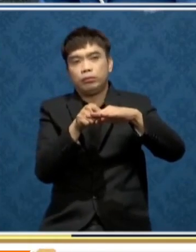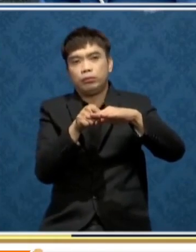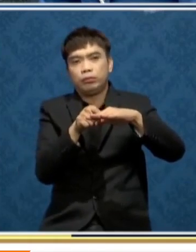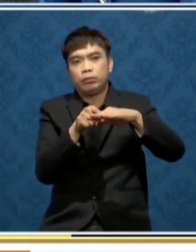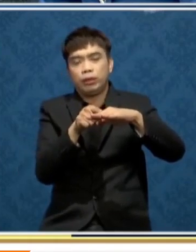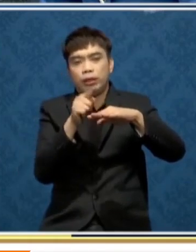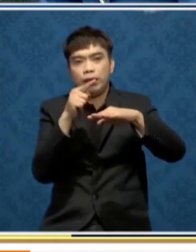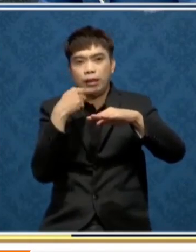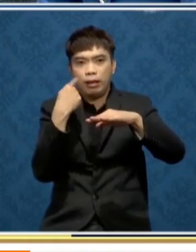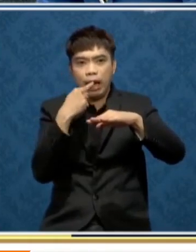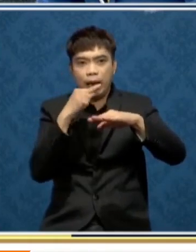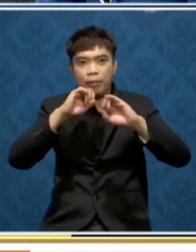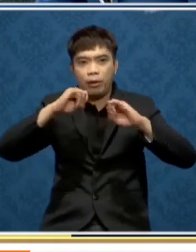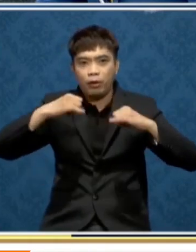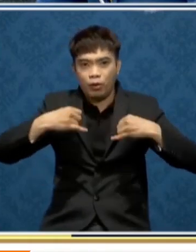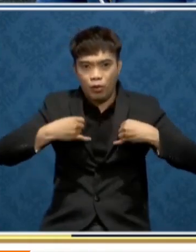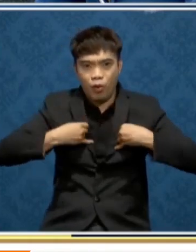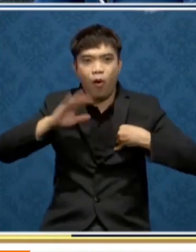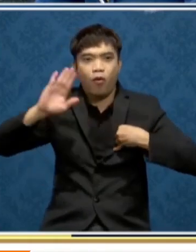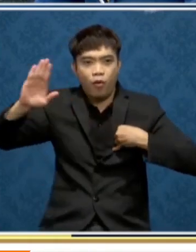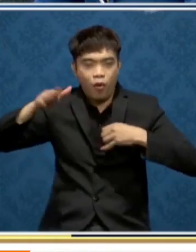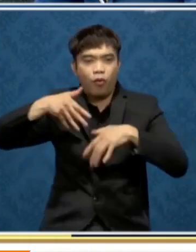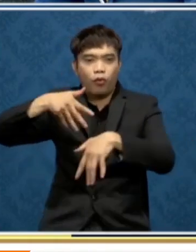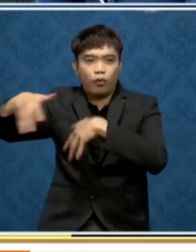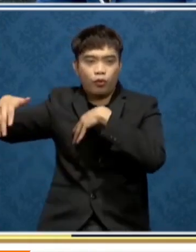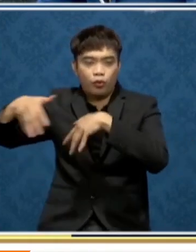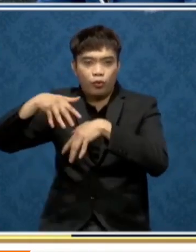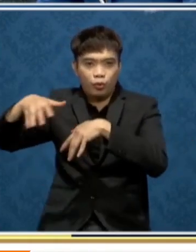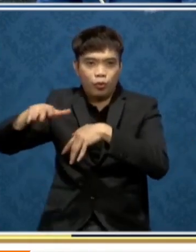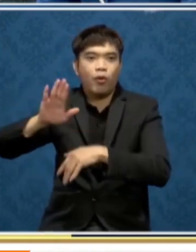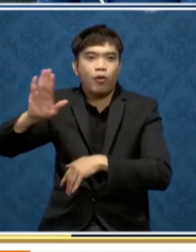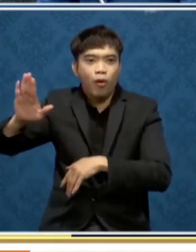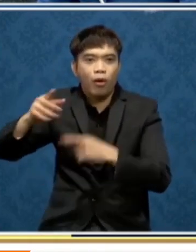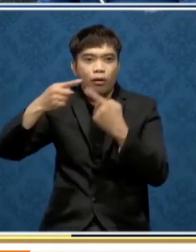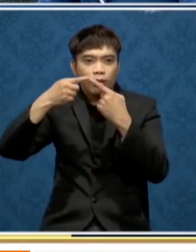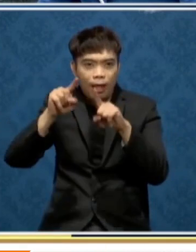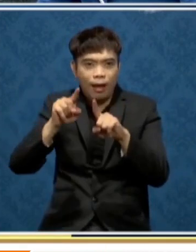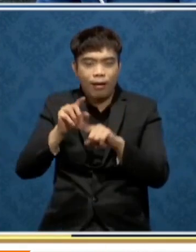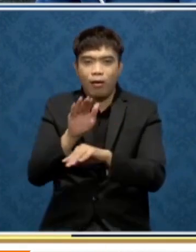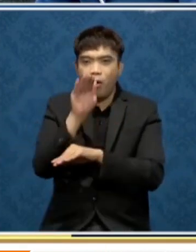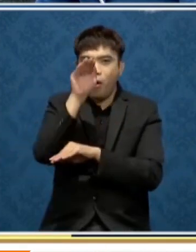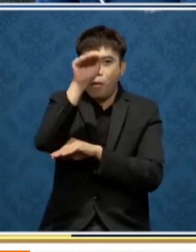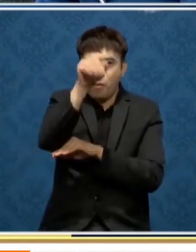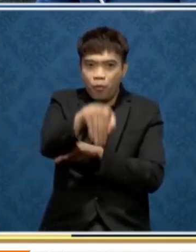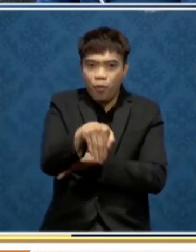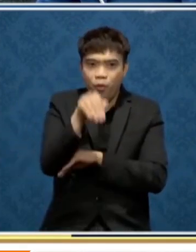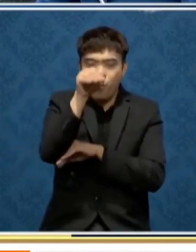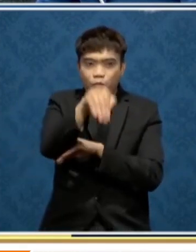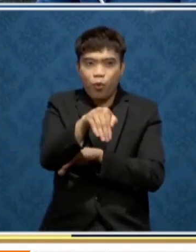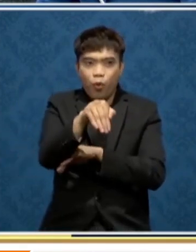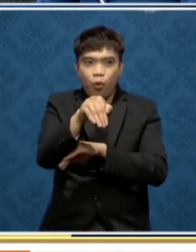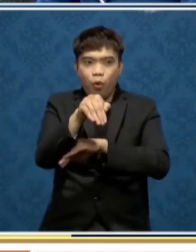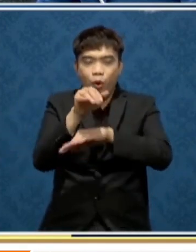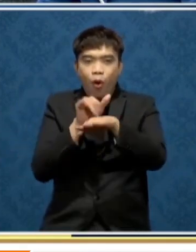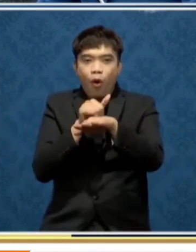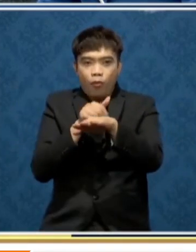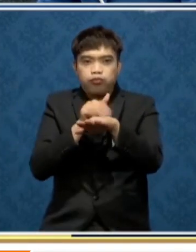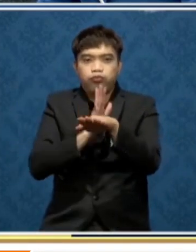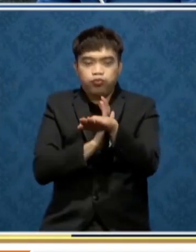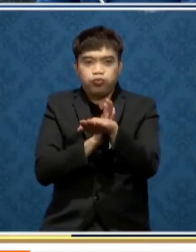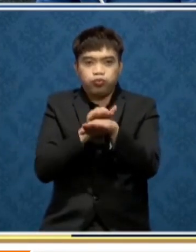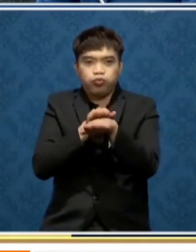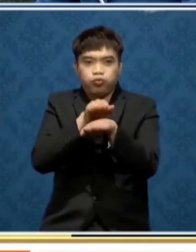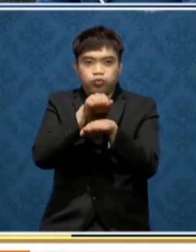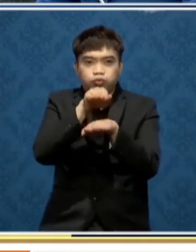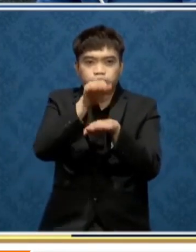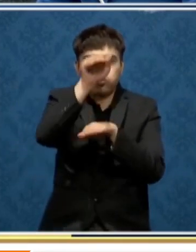ติพันธุ์ได้ครอบครองอยู่แต่กลับมีการใช้รถแบ็คโฮขนาดใหญ่รวมถึงรถบดถนนที่เกินกว่ากำลังของชาวอา